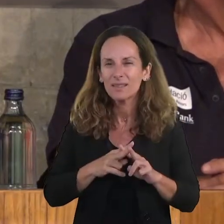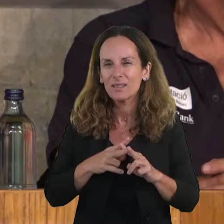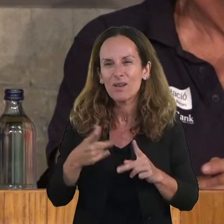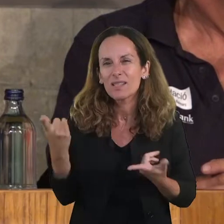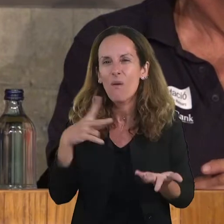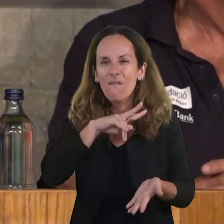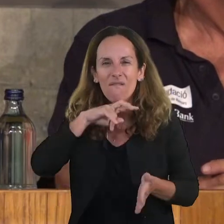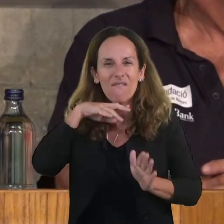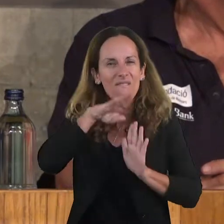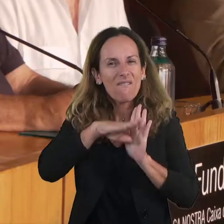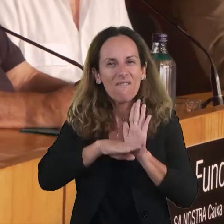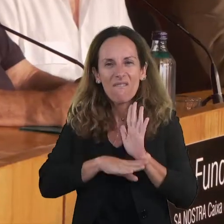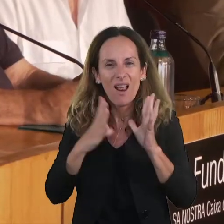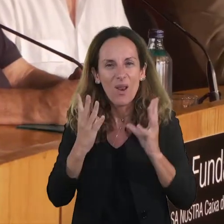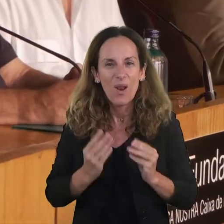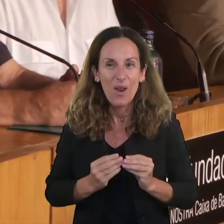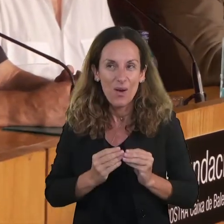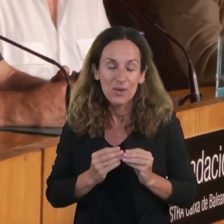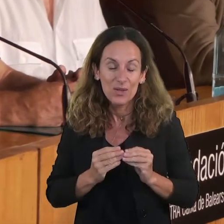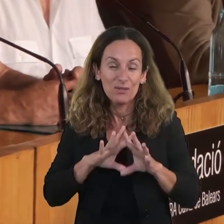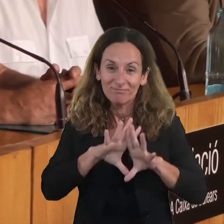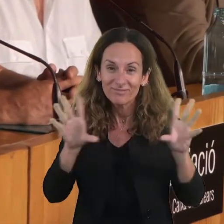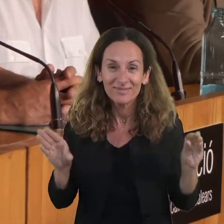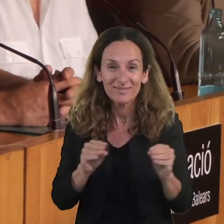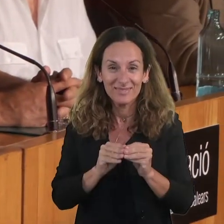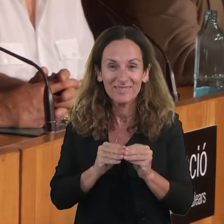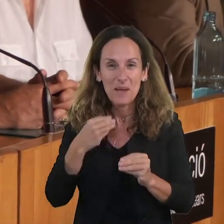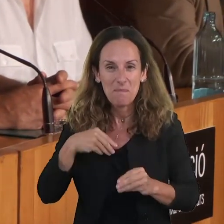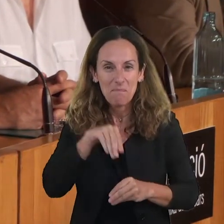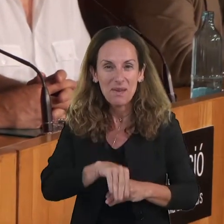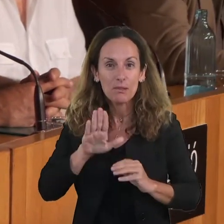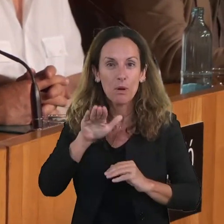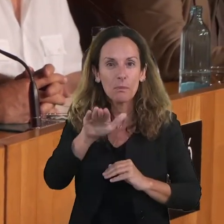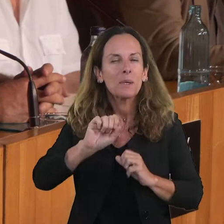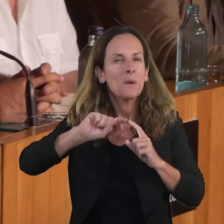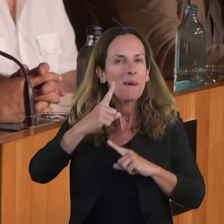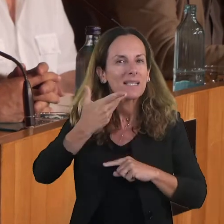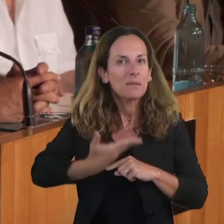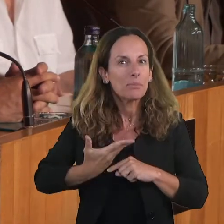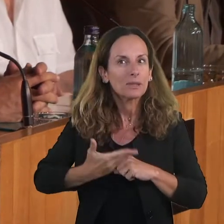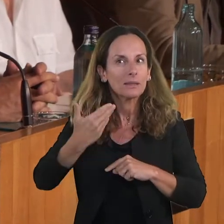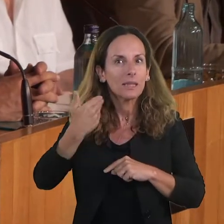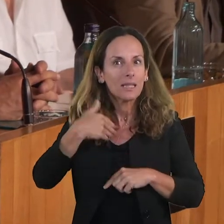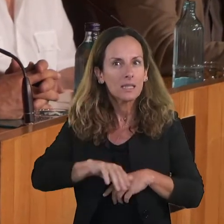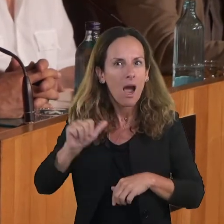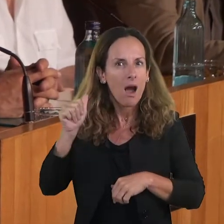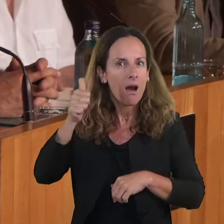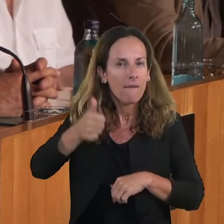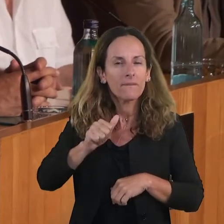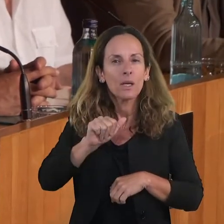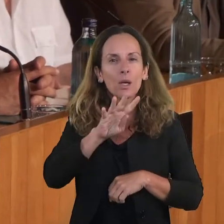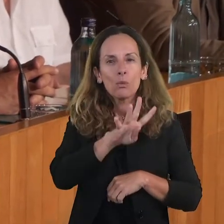aquesta trobada, però sobretot crec que el que té molt de mèrit és que fa 48 anys que se fa, i això se diu aviat, 48 anys